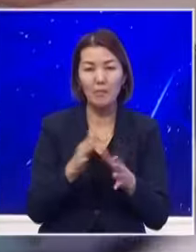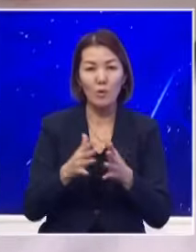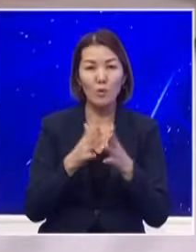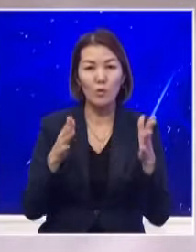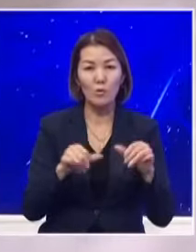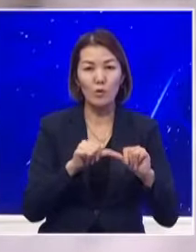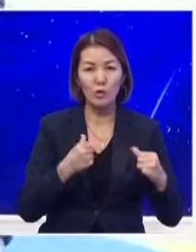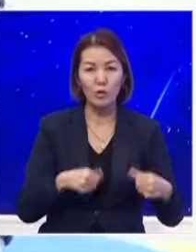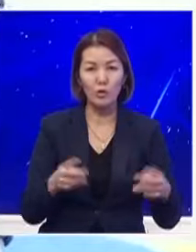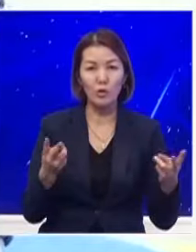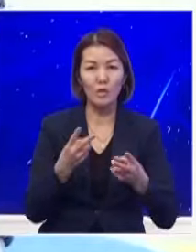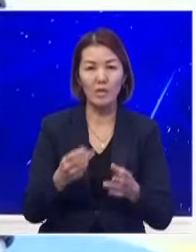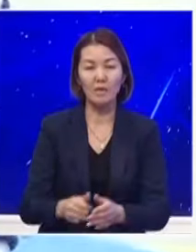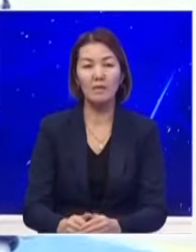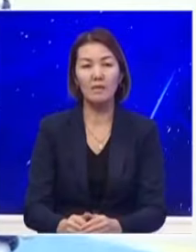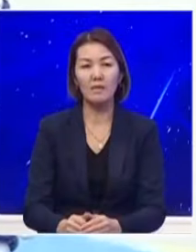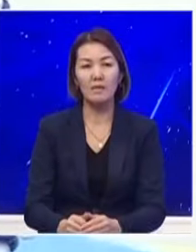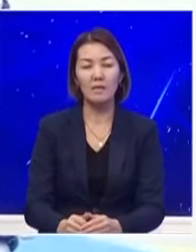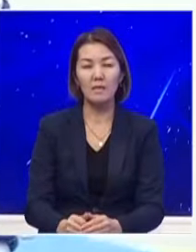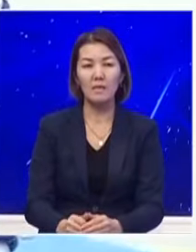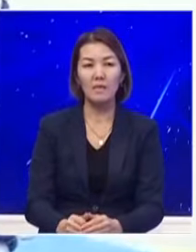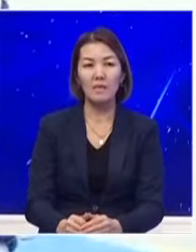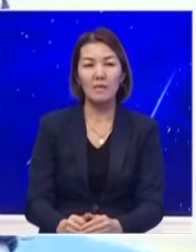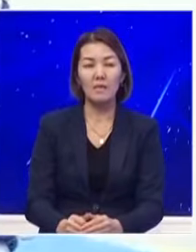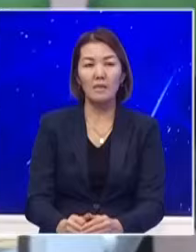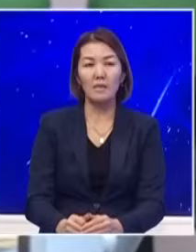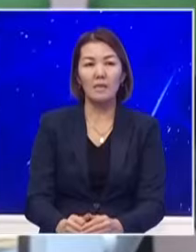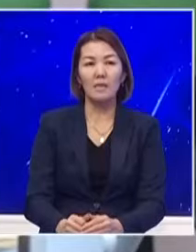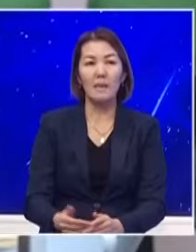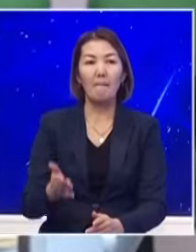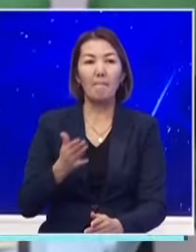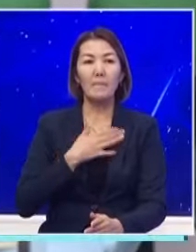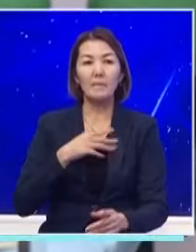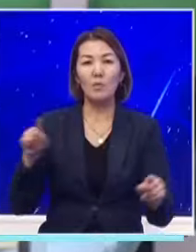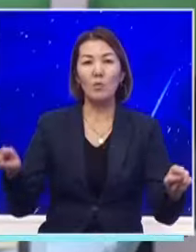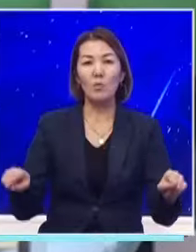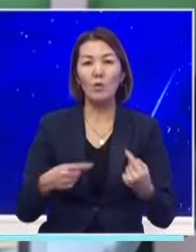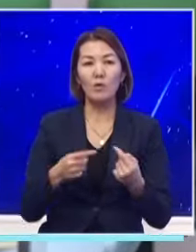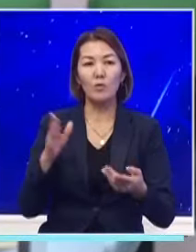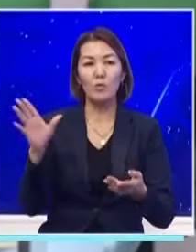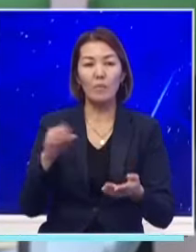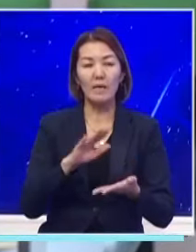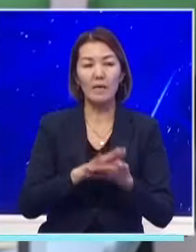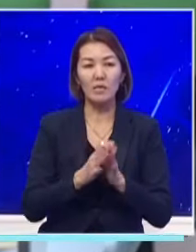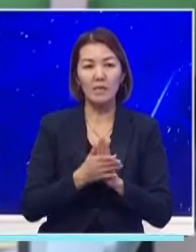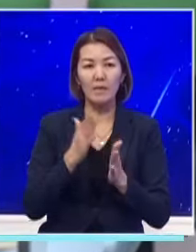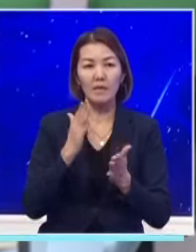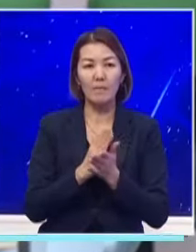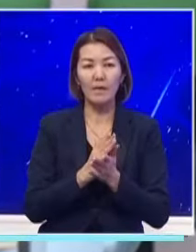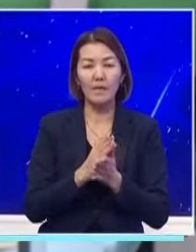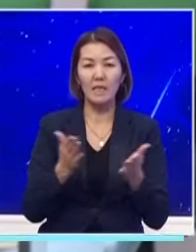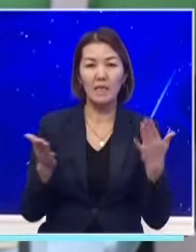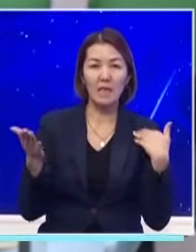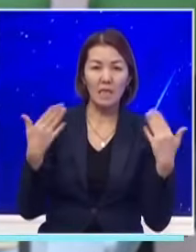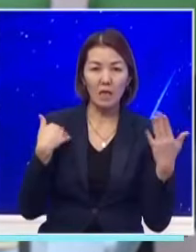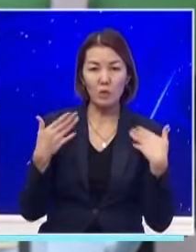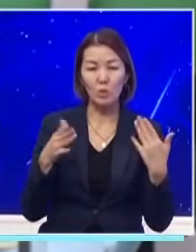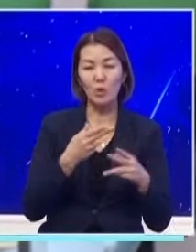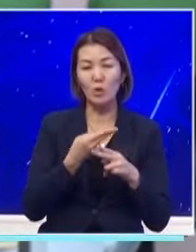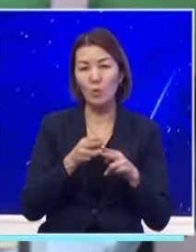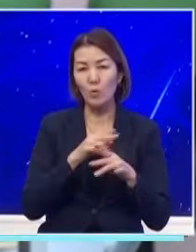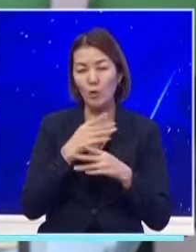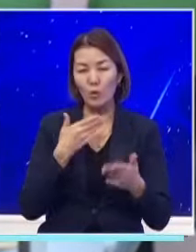олар. У нас тут для нашей реабилитации есть все условия. Бізде оңалту үшін барлық жағдай бар. Әр түрлі тренажерлар өте көп.